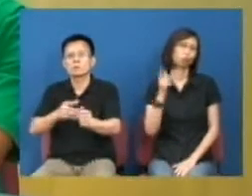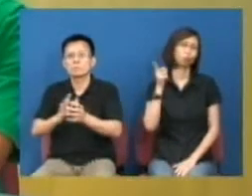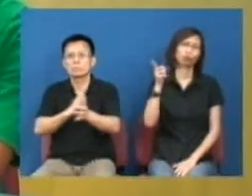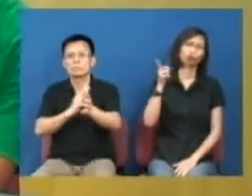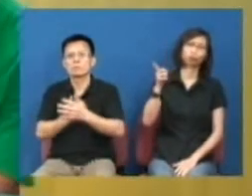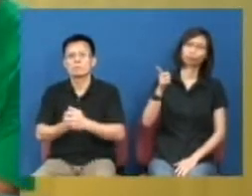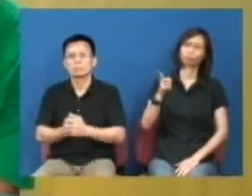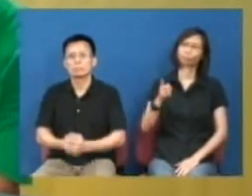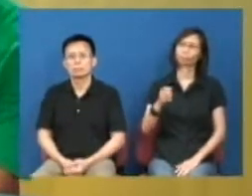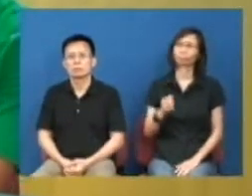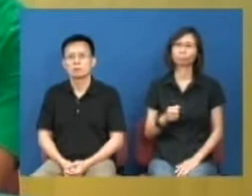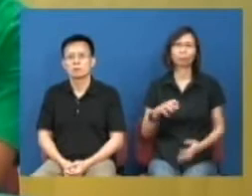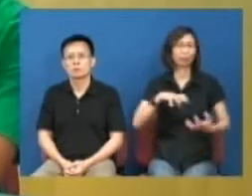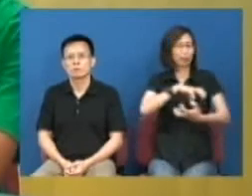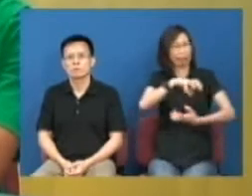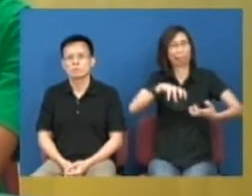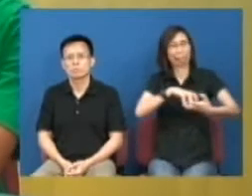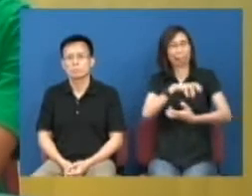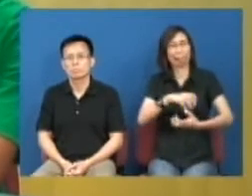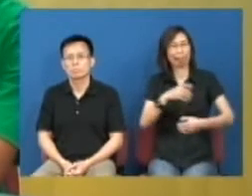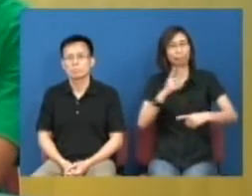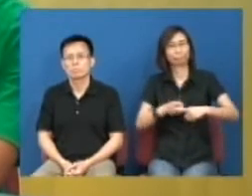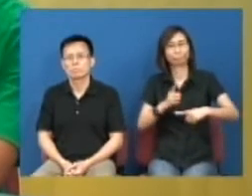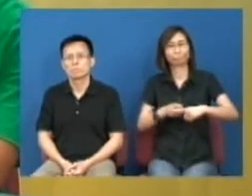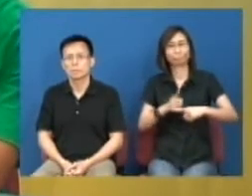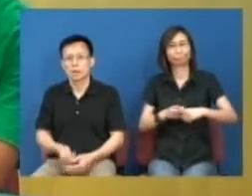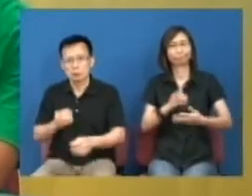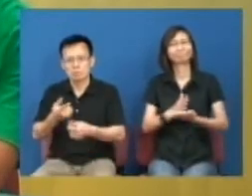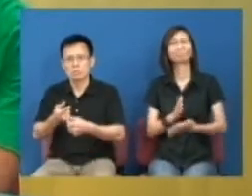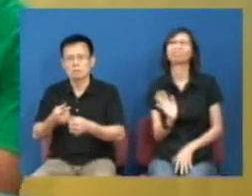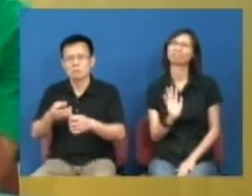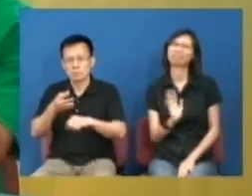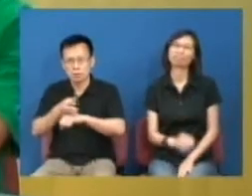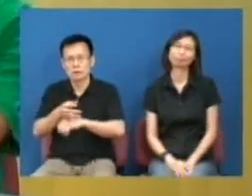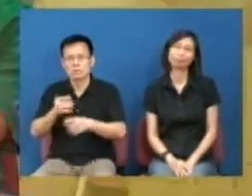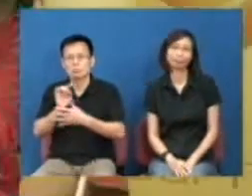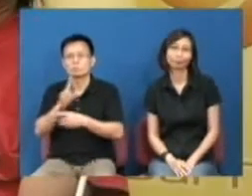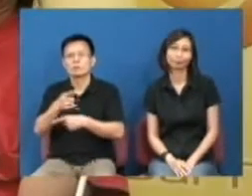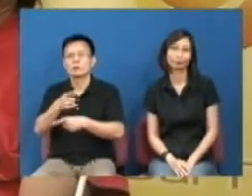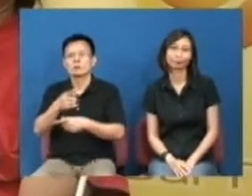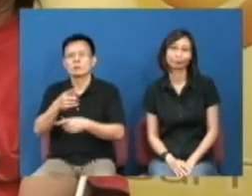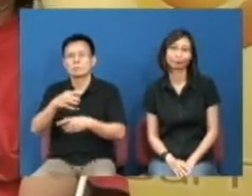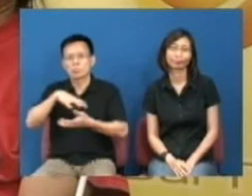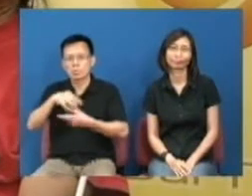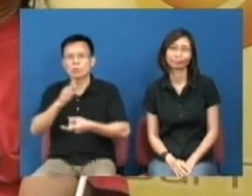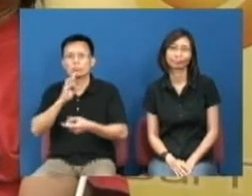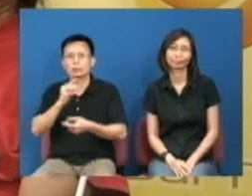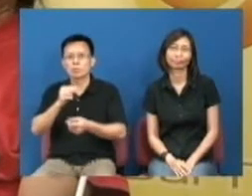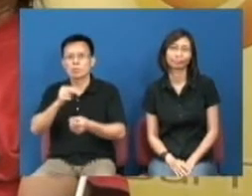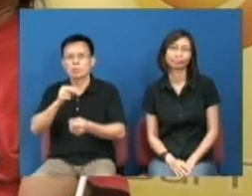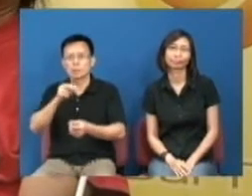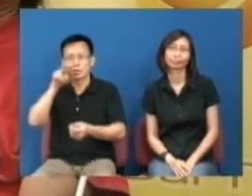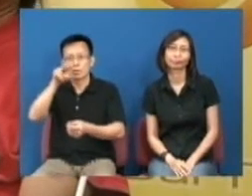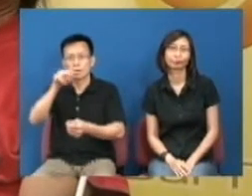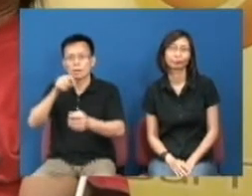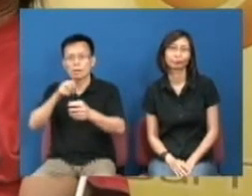機構搞嘅鐵架都好擾亂嘅啫，其實冇分別嘅。 遲早嘅我咩？你要咁搞，未必係政治嘅喎。睇波咁樣，你將壓